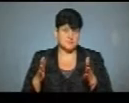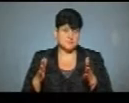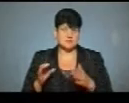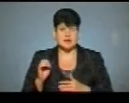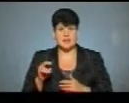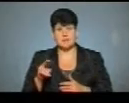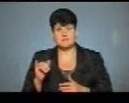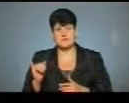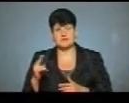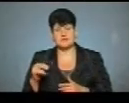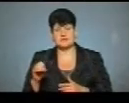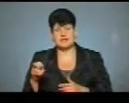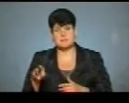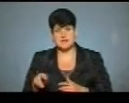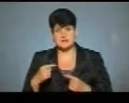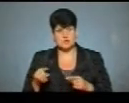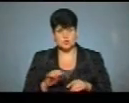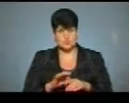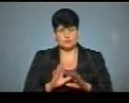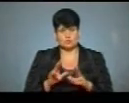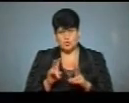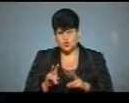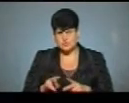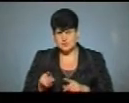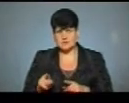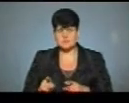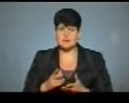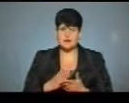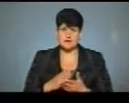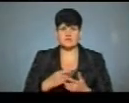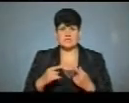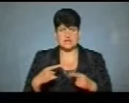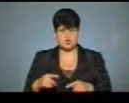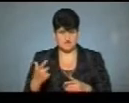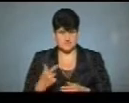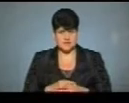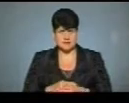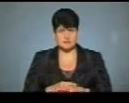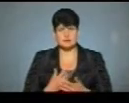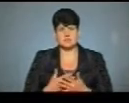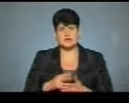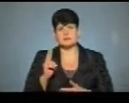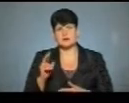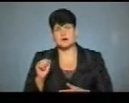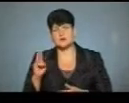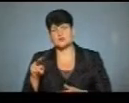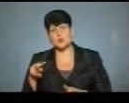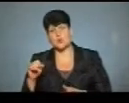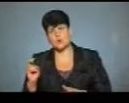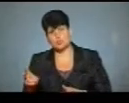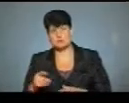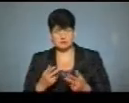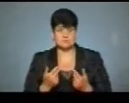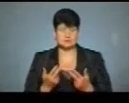епідемія з іншого захворювання, будуть вже розглядати щодо наявності іншої вакцини. Скажімо, там, шлюк чи саме